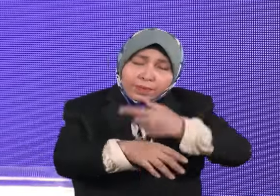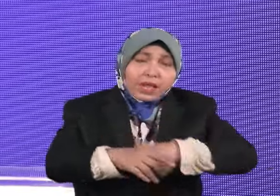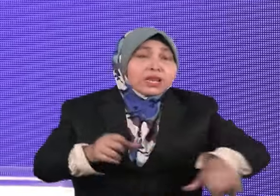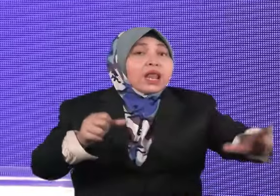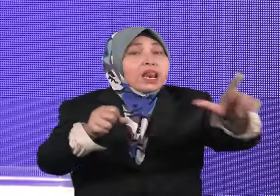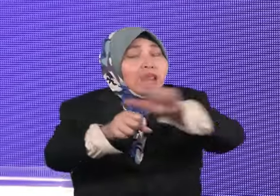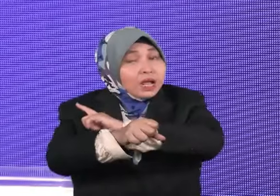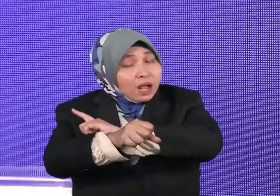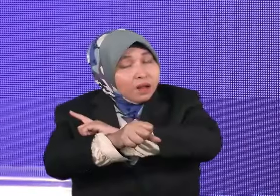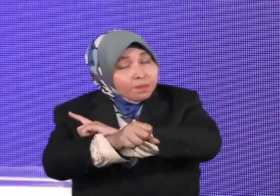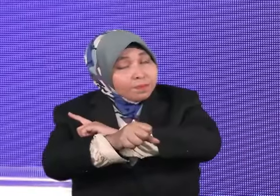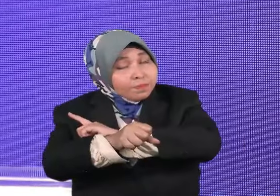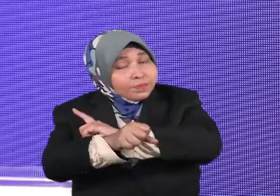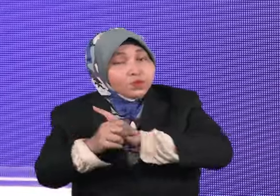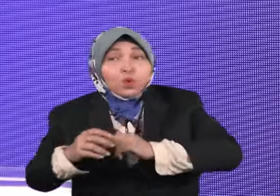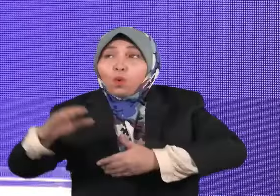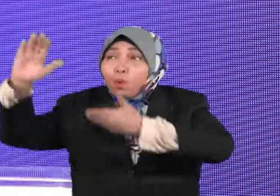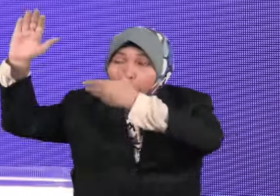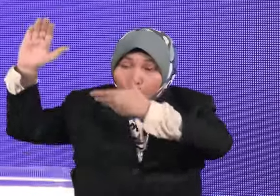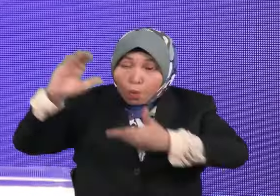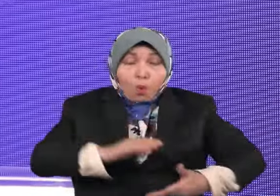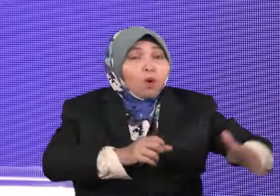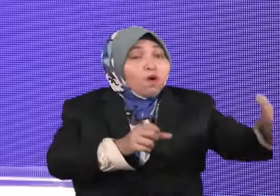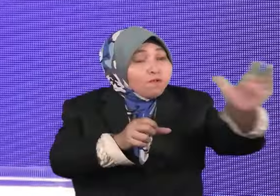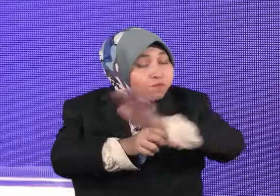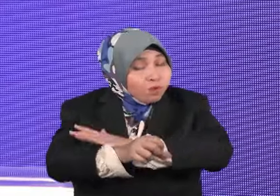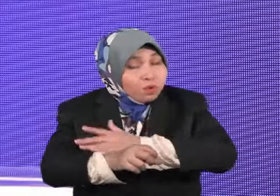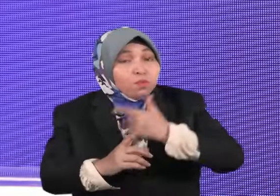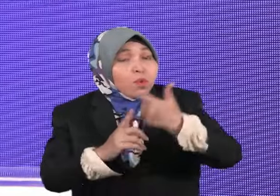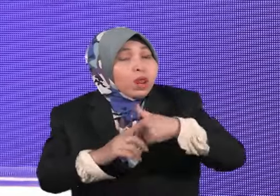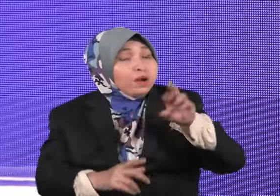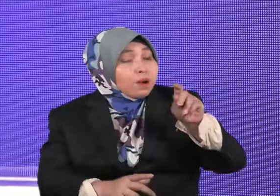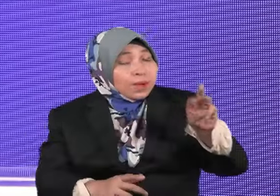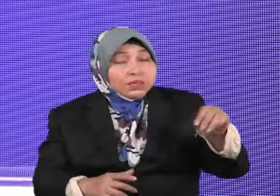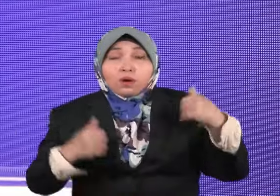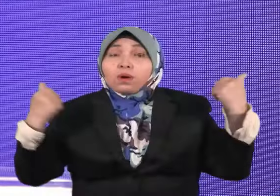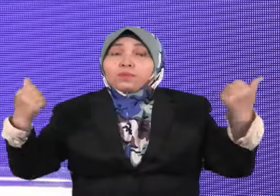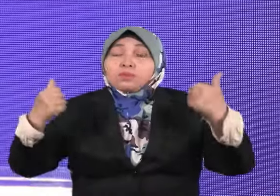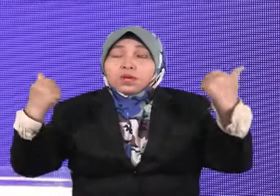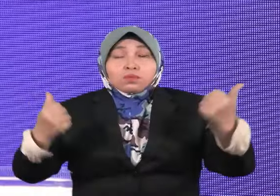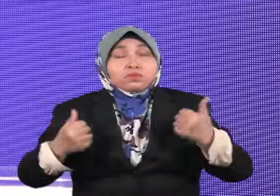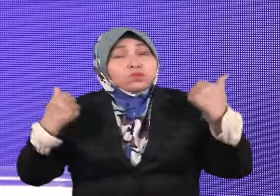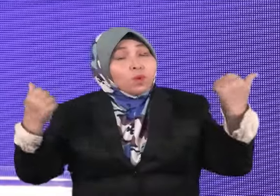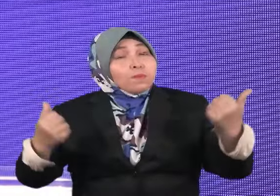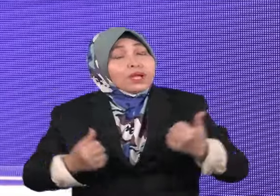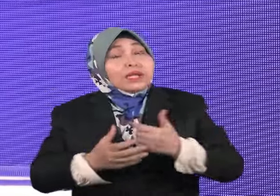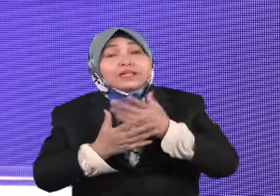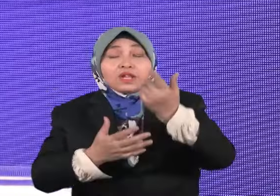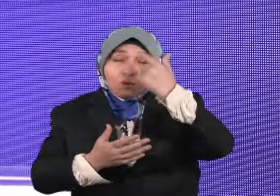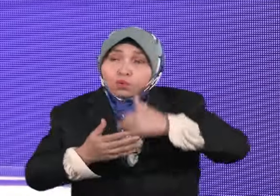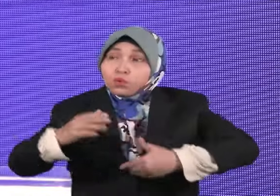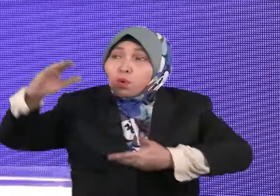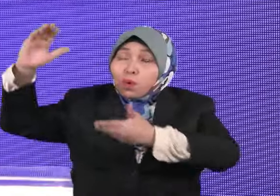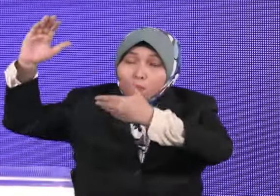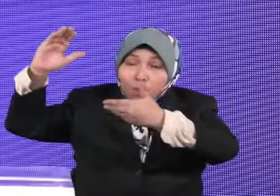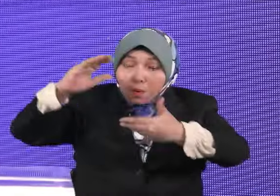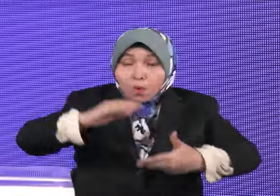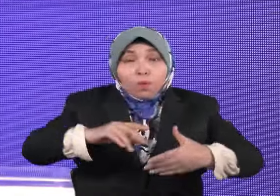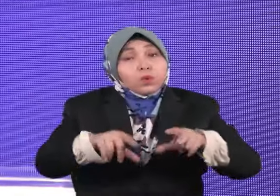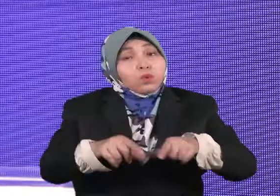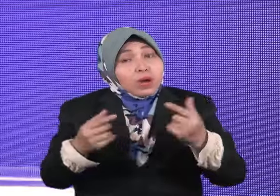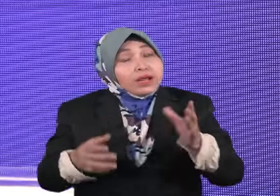Allah pada bulan Ramadan. Jadi bulan Ramadan ini adalah bulan ulang tahun untuk kita meraikan penurunan Al-Quran ini.